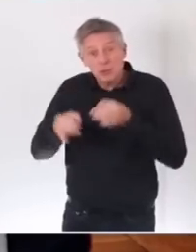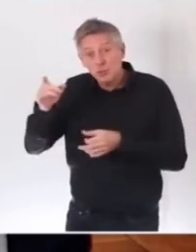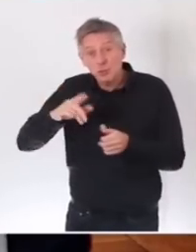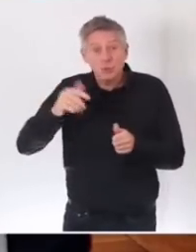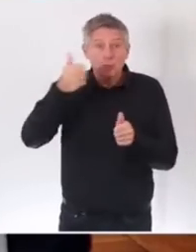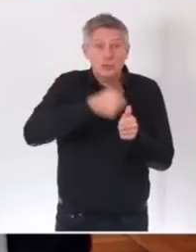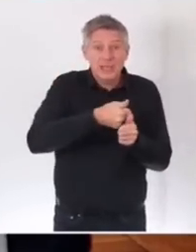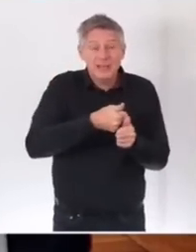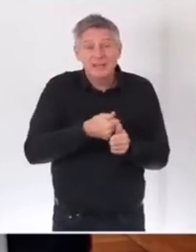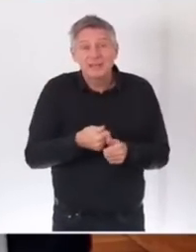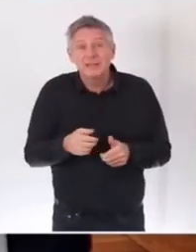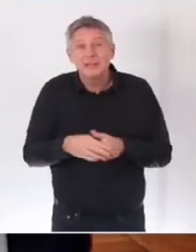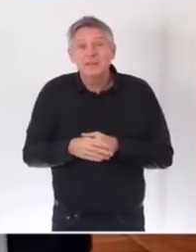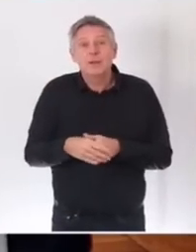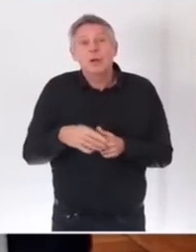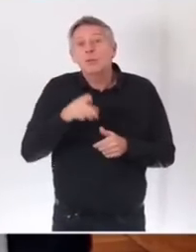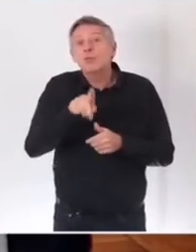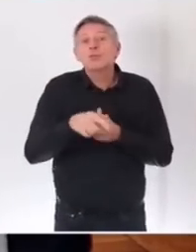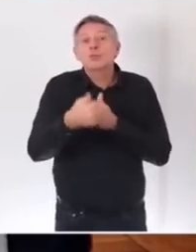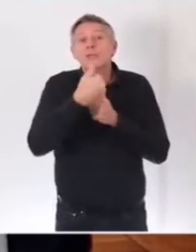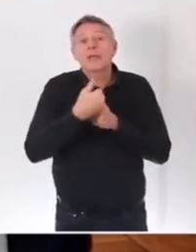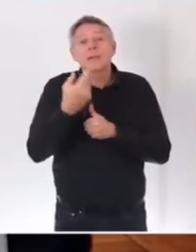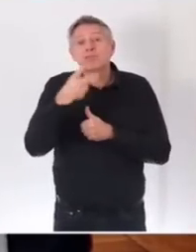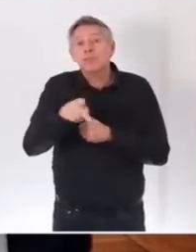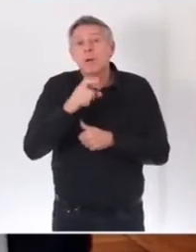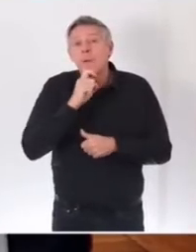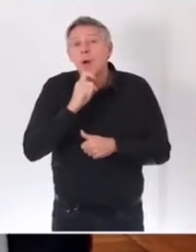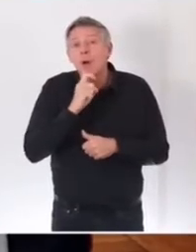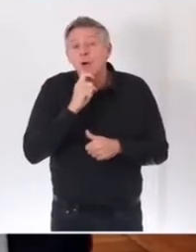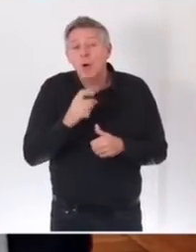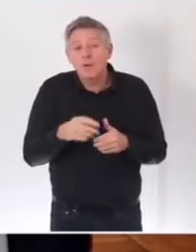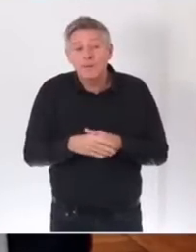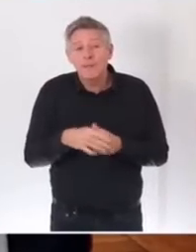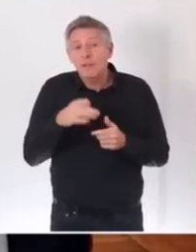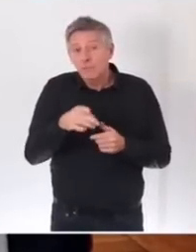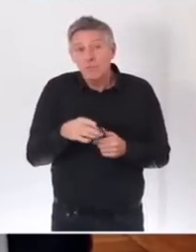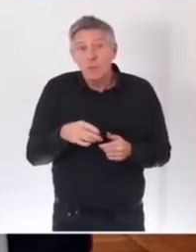Tant qu'on n'est pas sous votre tutelle, je pense que vous ruinez cette ville. Voilà. Et vous mentez aux gens.